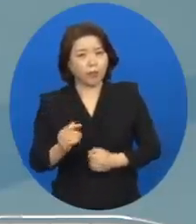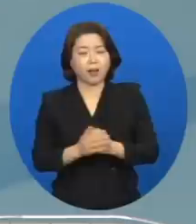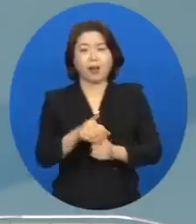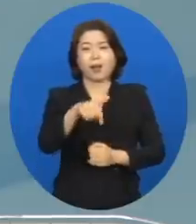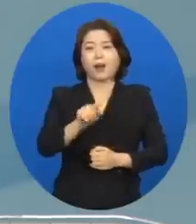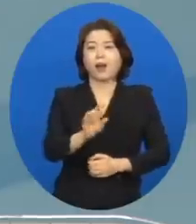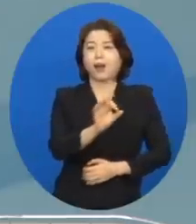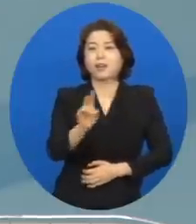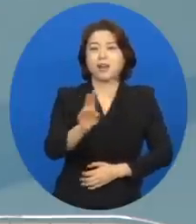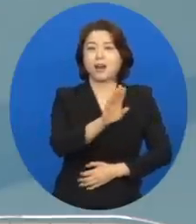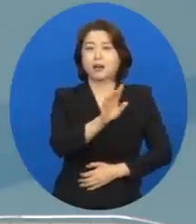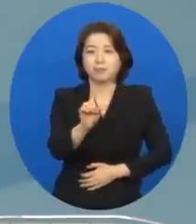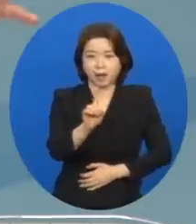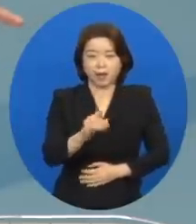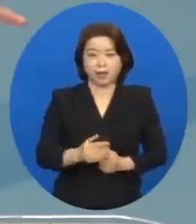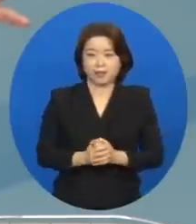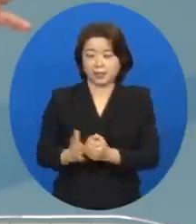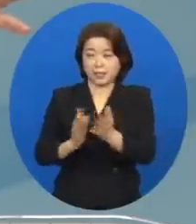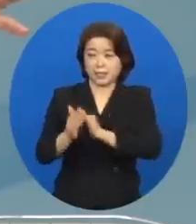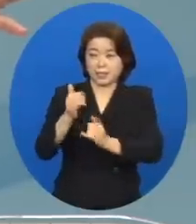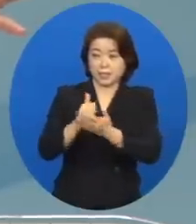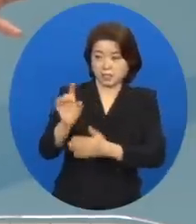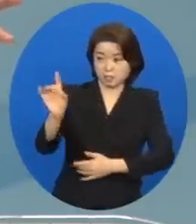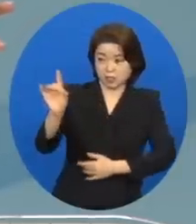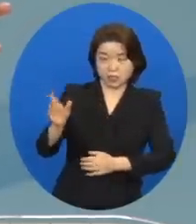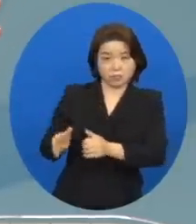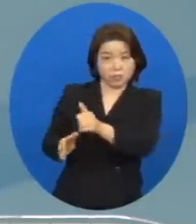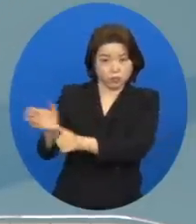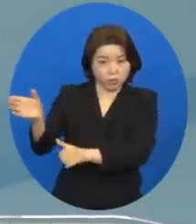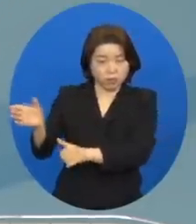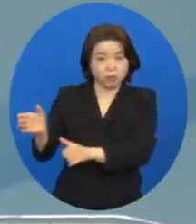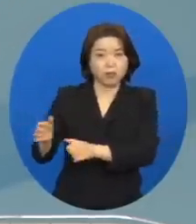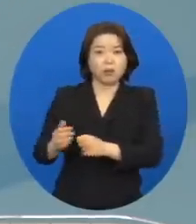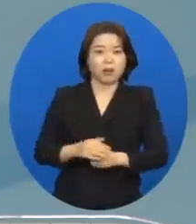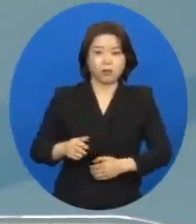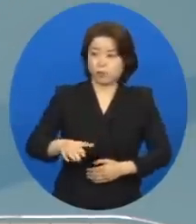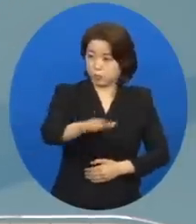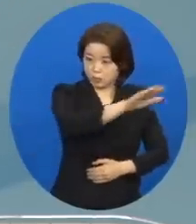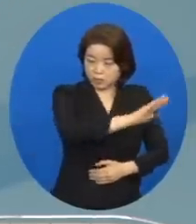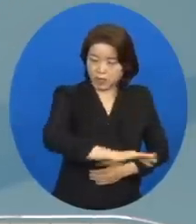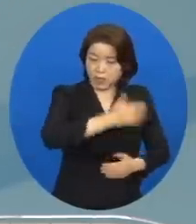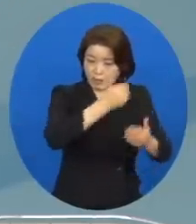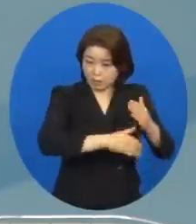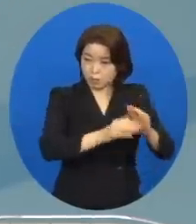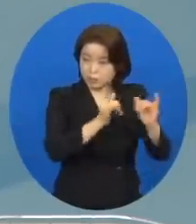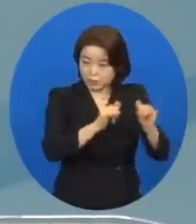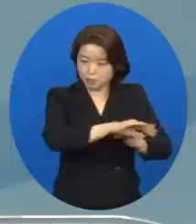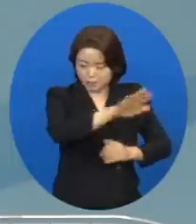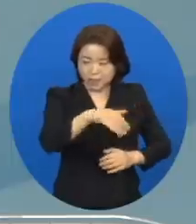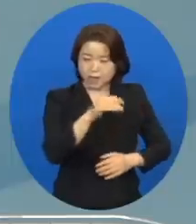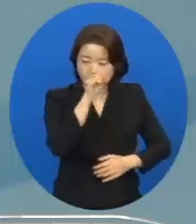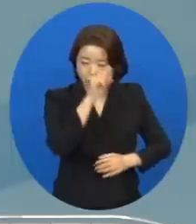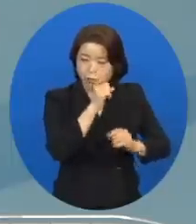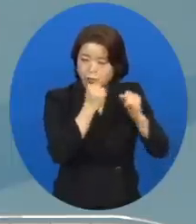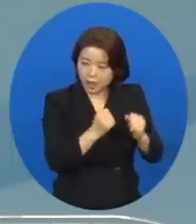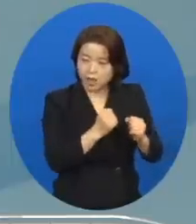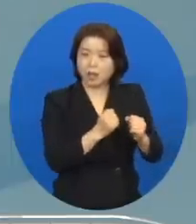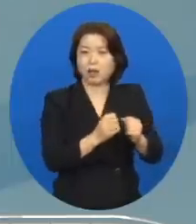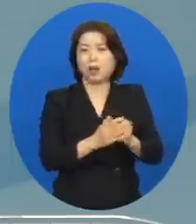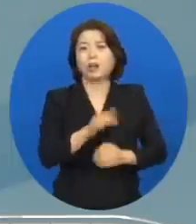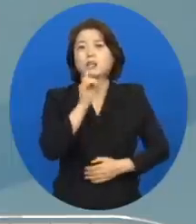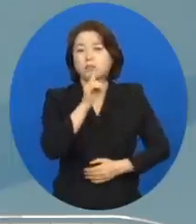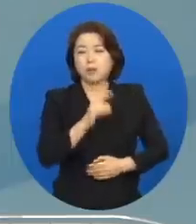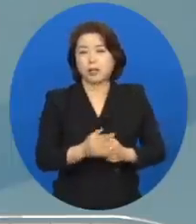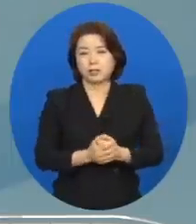가야바가 예수님 한 사람만 죽이면 모두가 산다고 하는 이 말이 실제로는